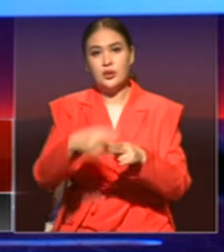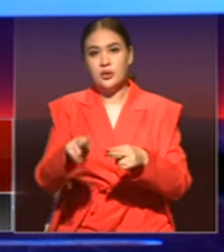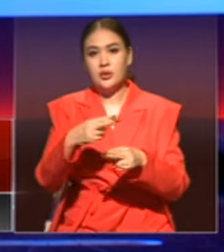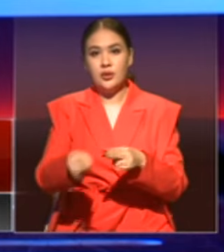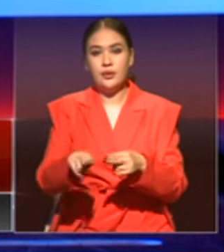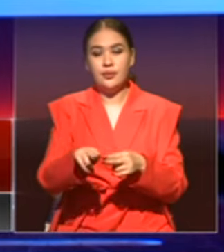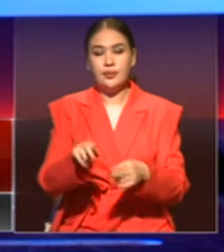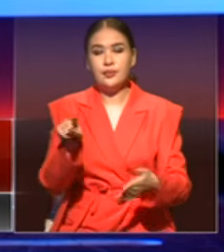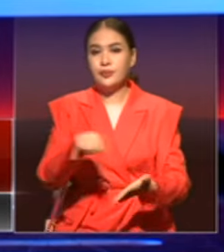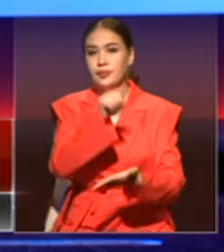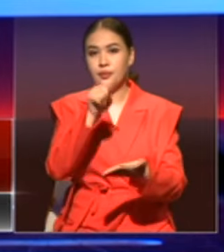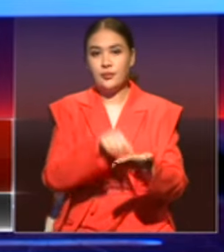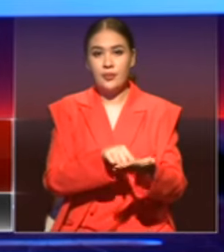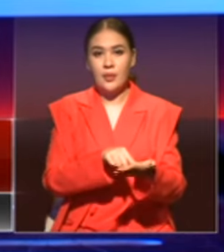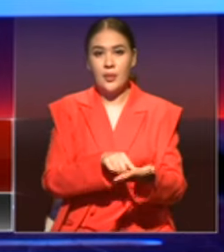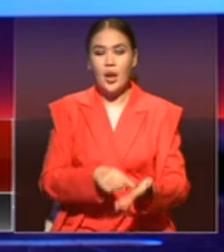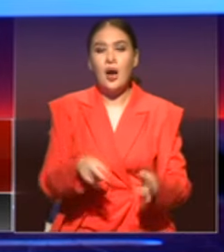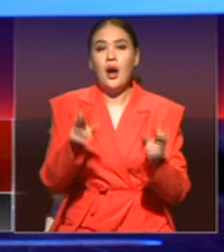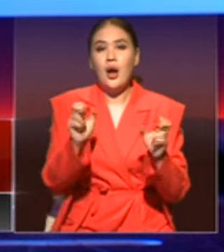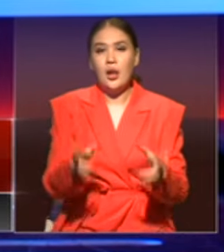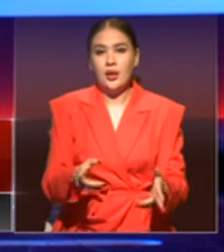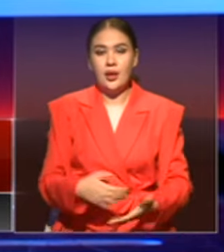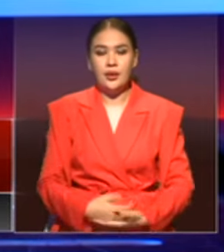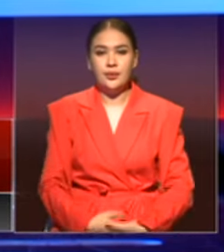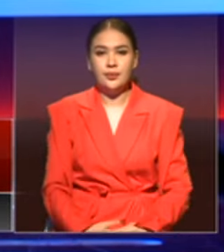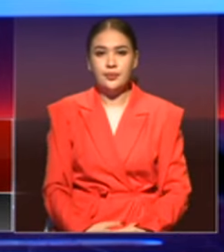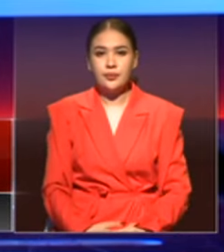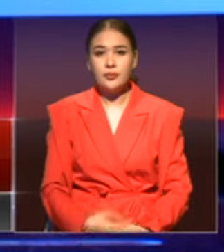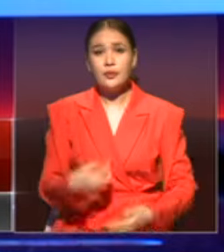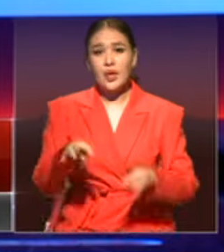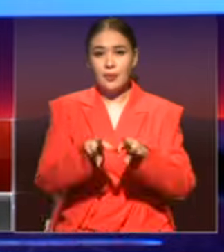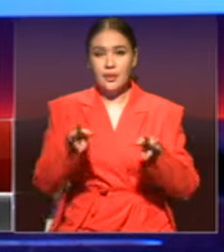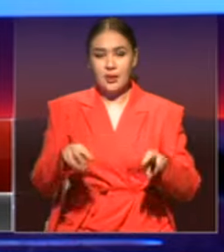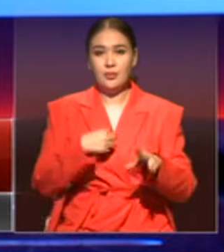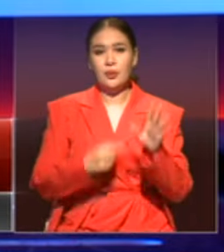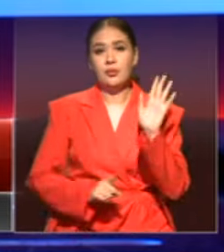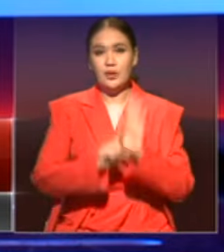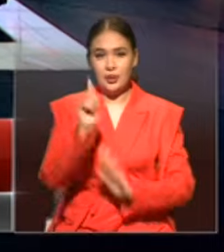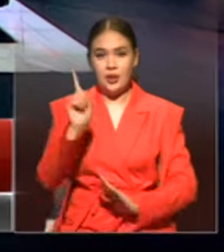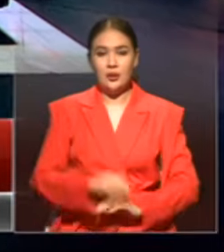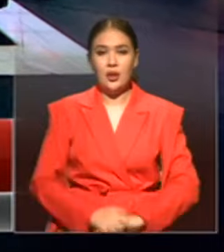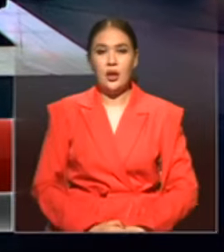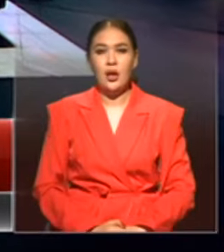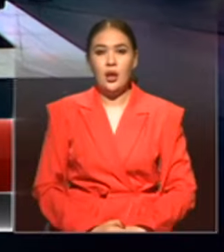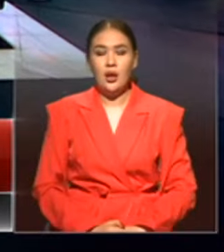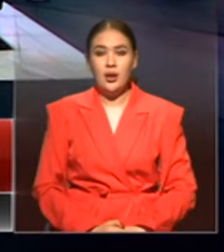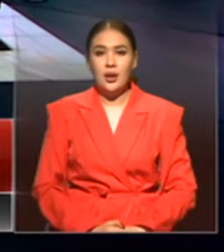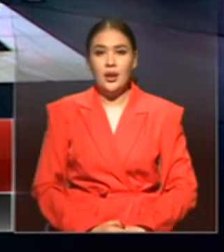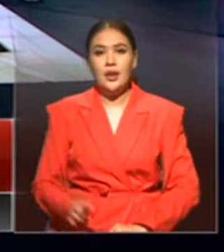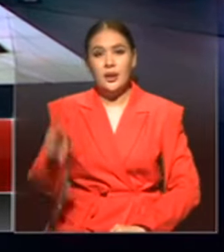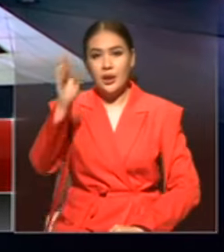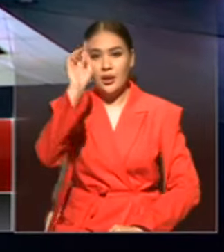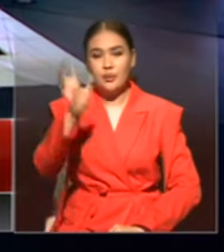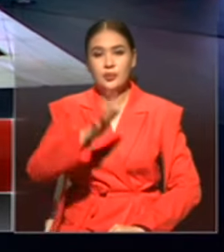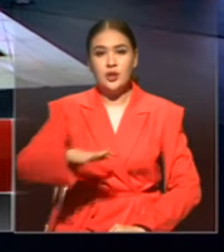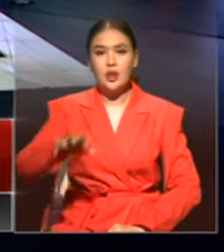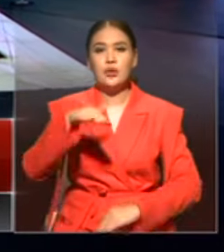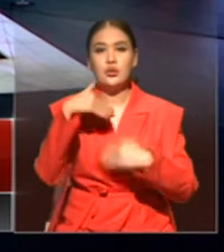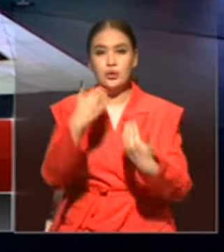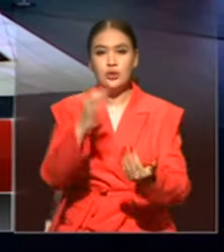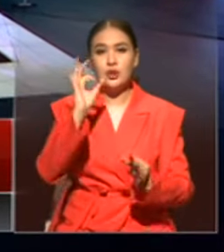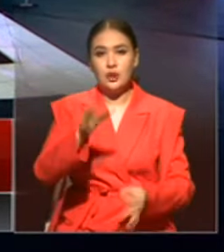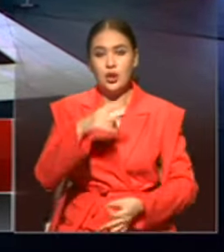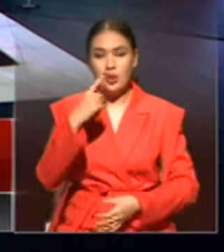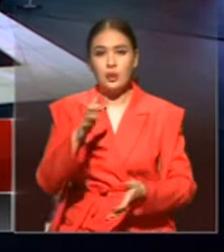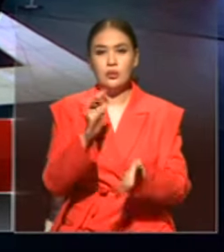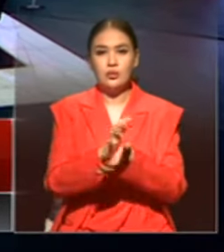ба? Қалай айтар едіңіздер? Министрлік ретінде өзім бастайын. Елімізде жаңа дұрыс айтып тұрсыз, өте өзекті мәселе,